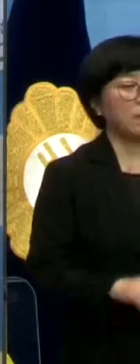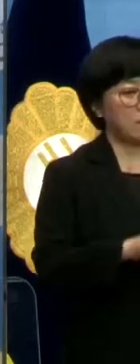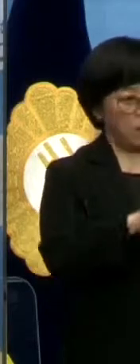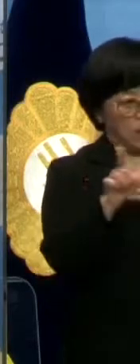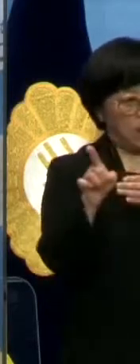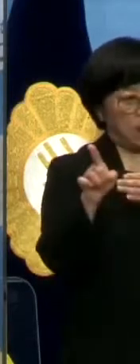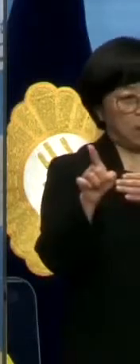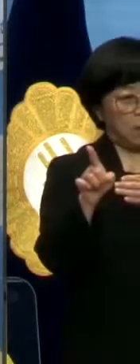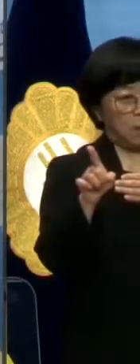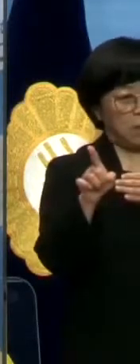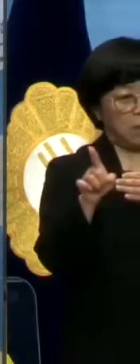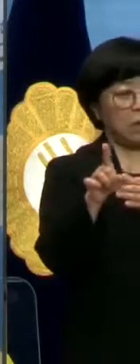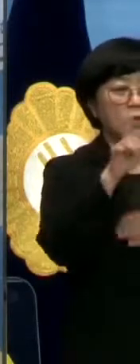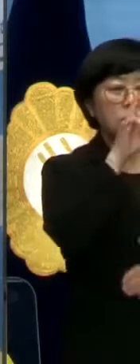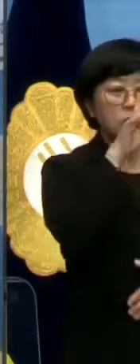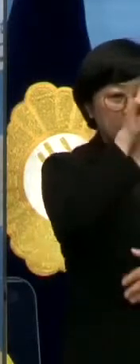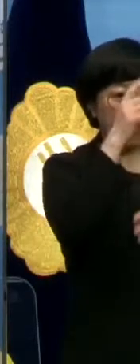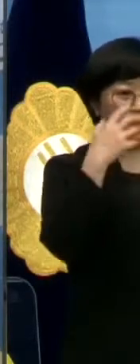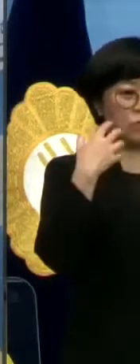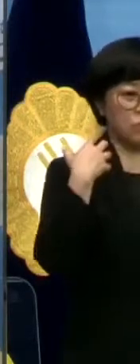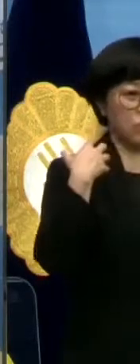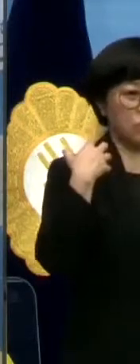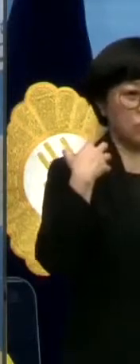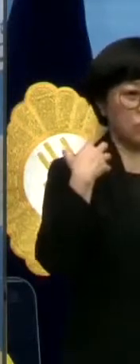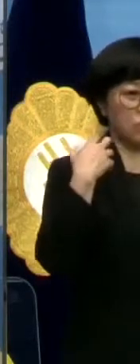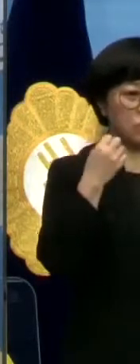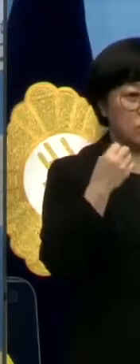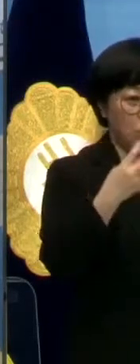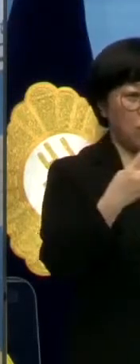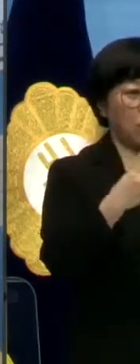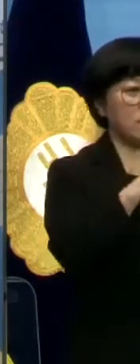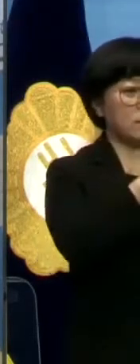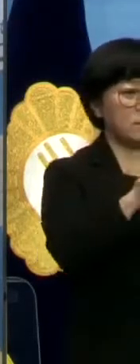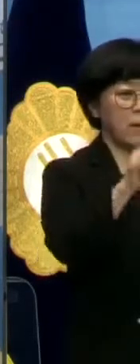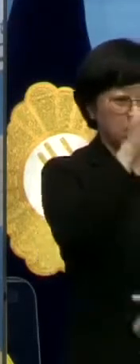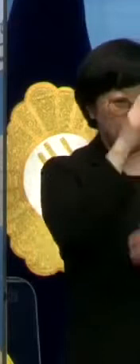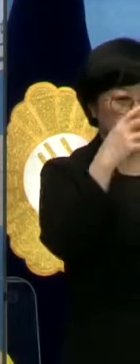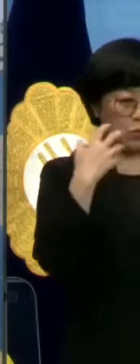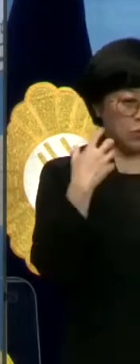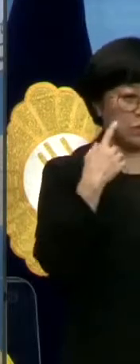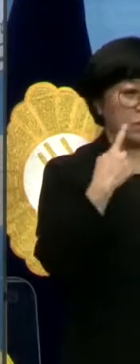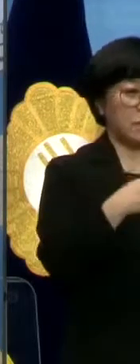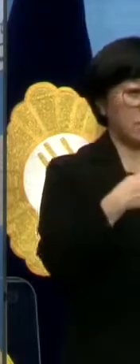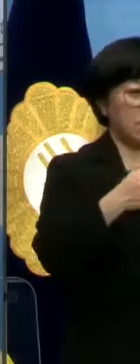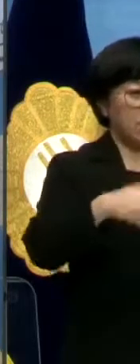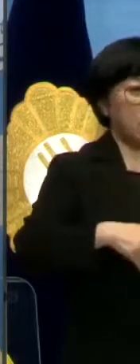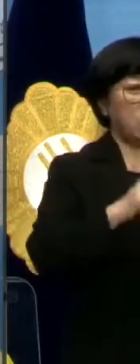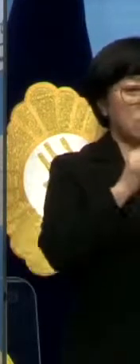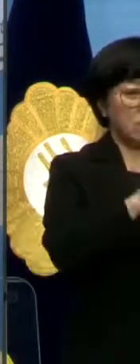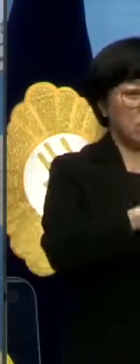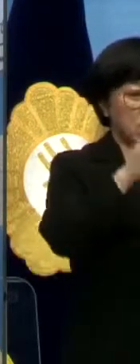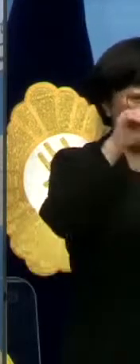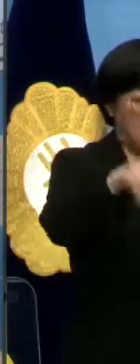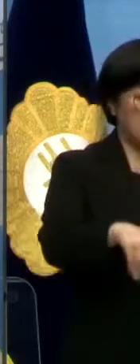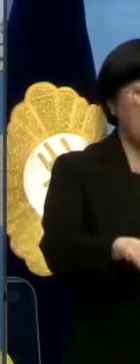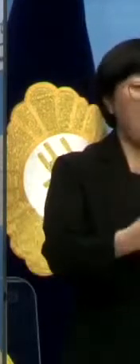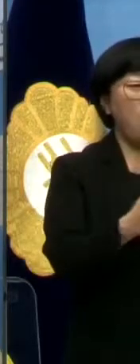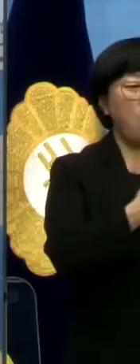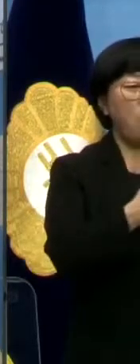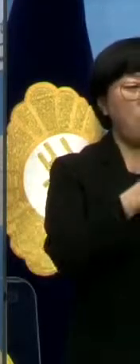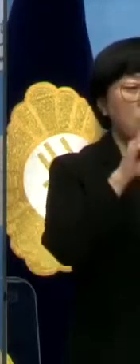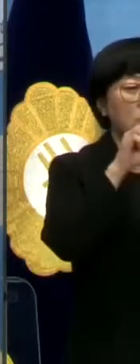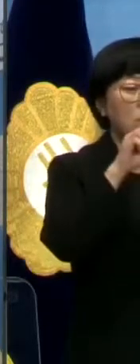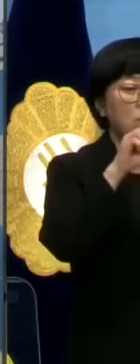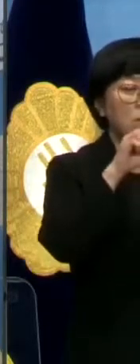밖에도 중앙정부는 물론 지방정부까지 실효성이 떨어지는 홍보성